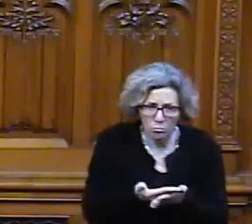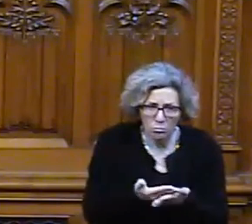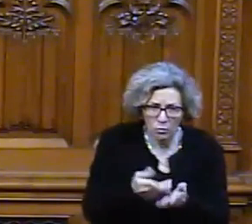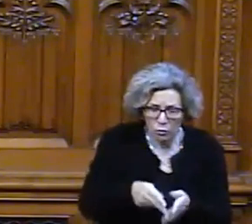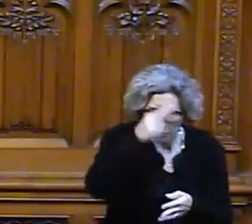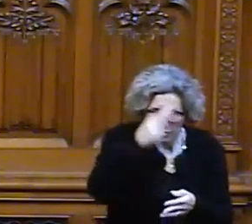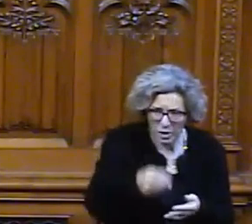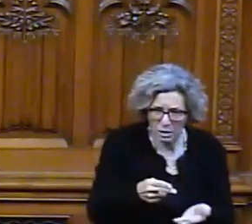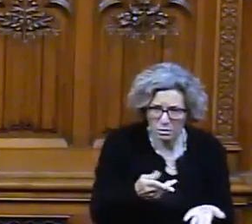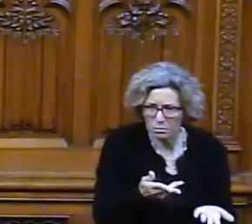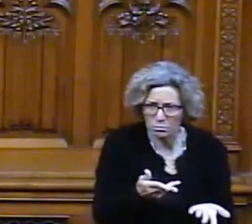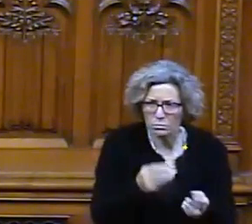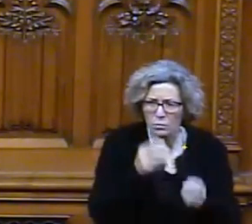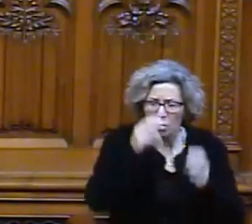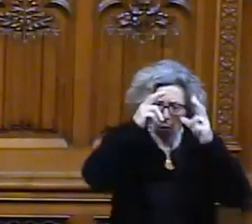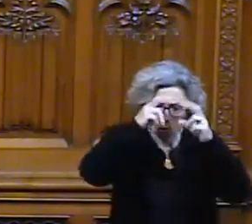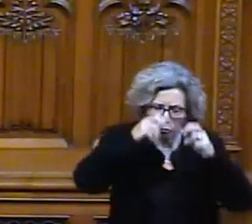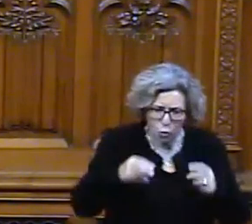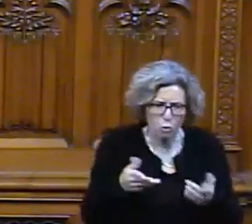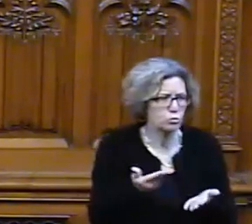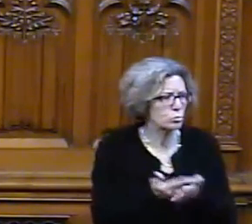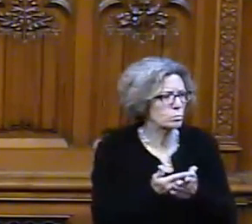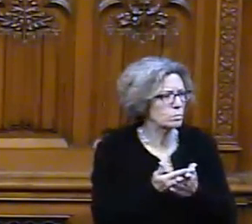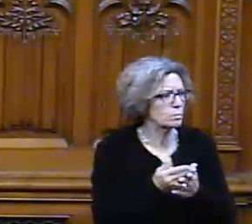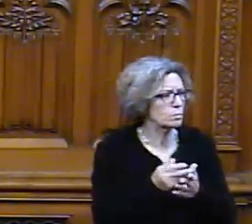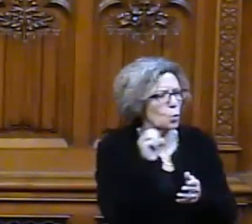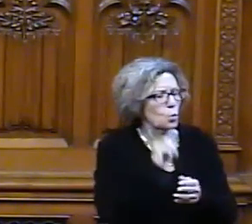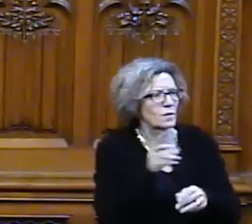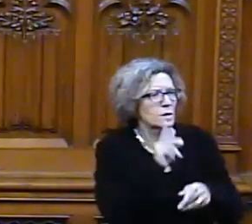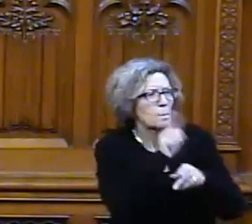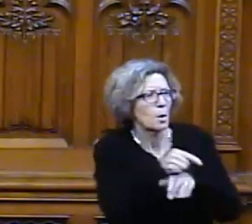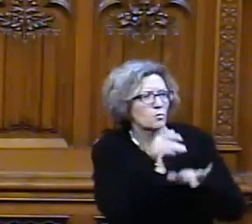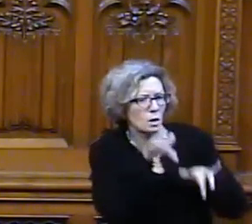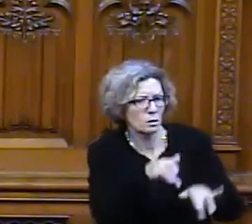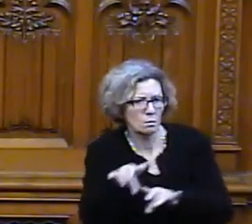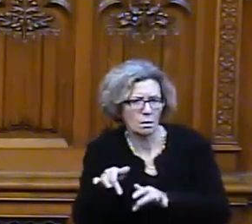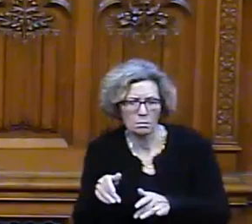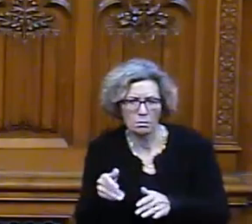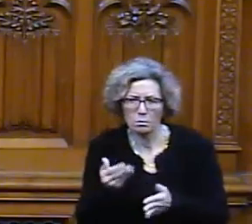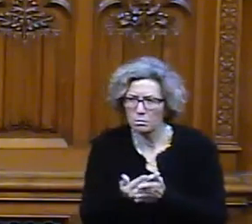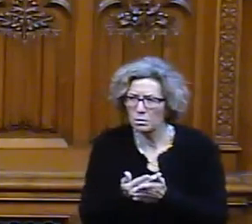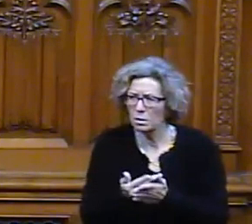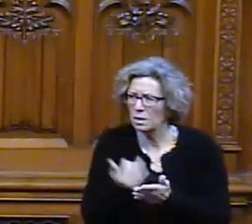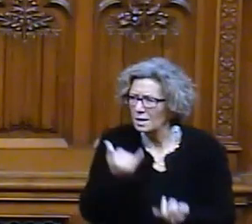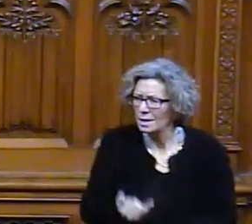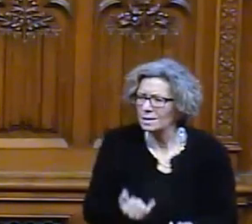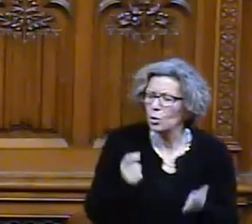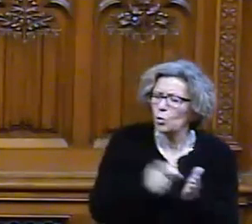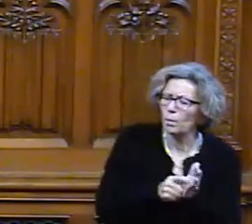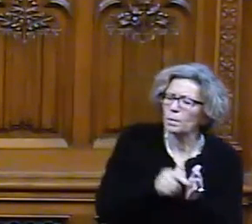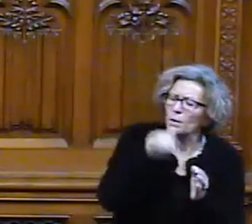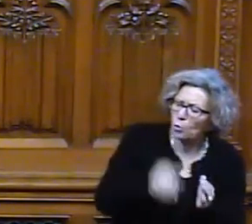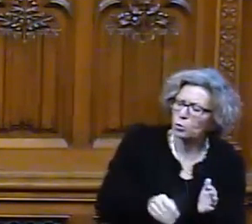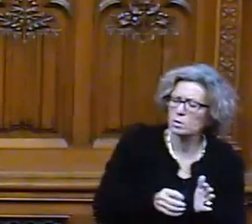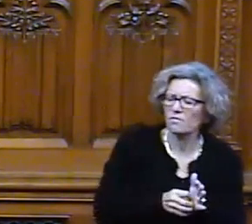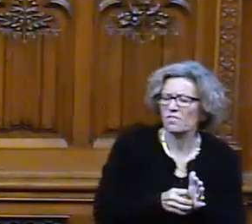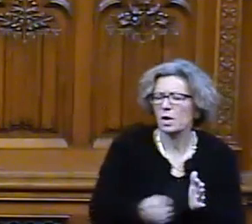einen Forschung- und Universitätsbeauftragten hat, der jetzt auch unbedingt verlängert werden muss.